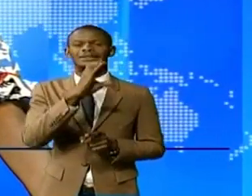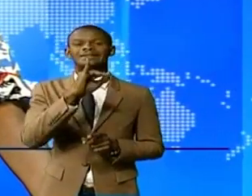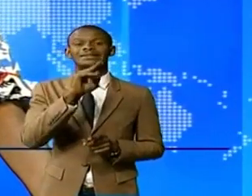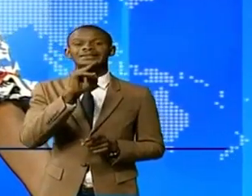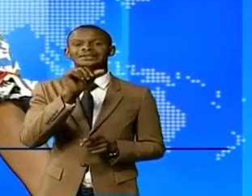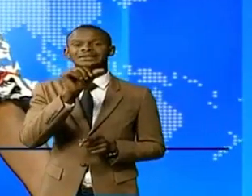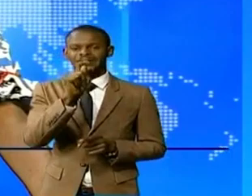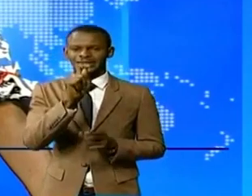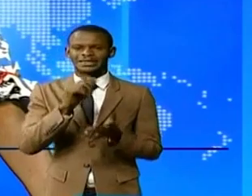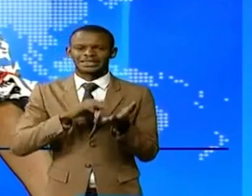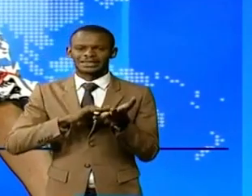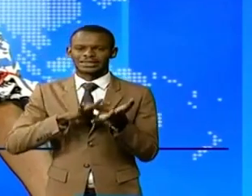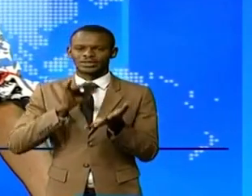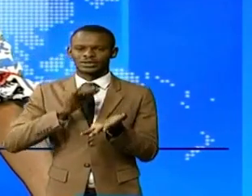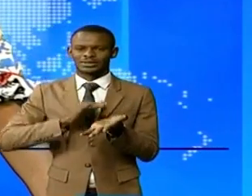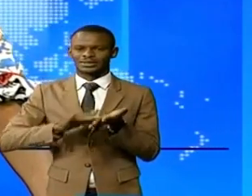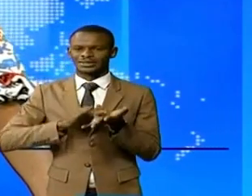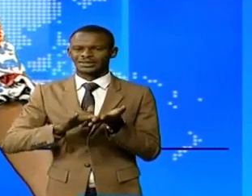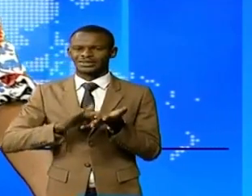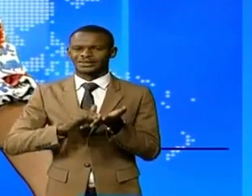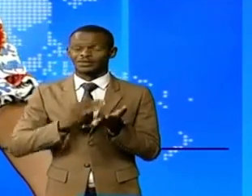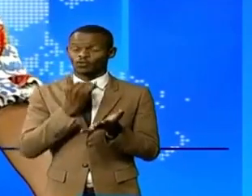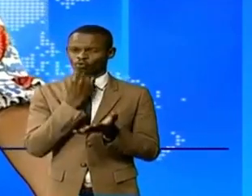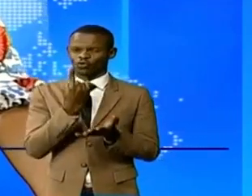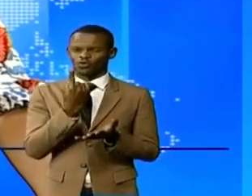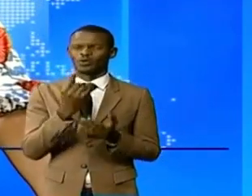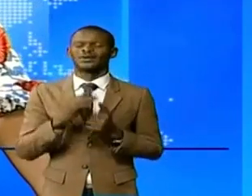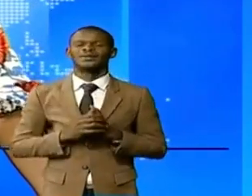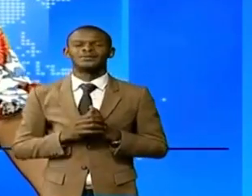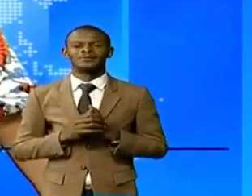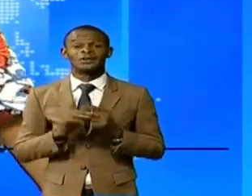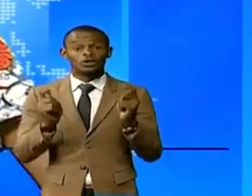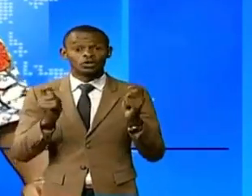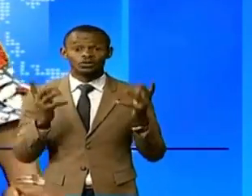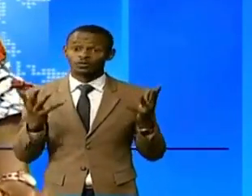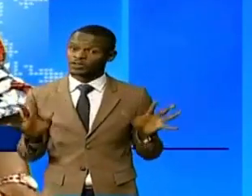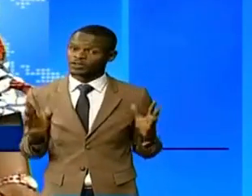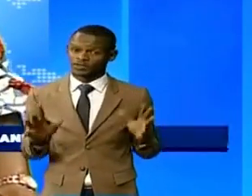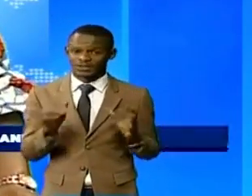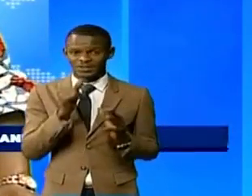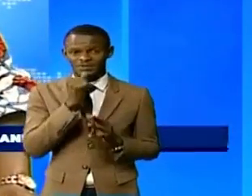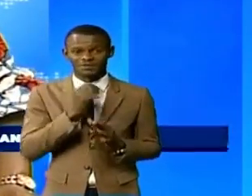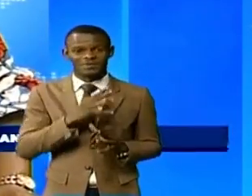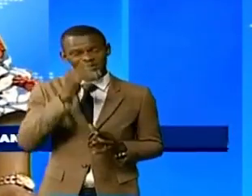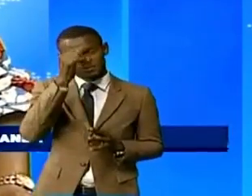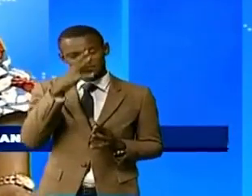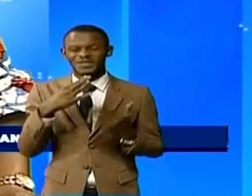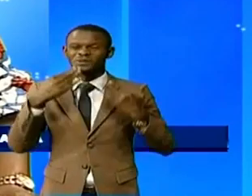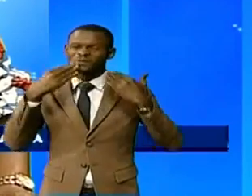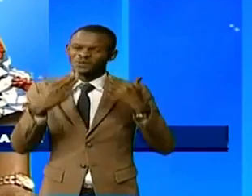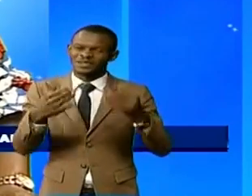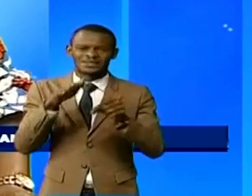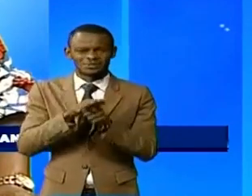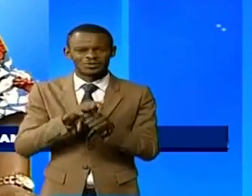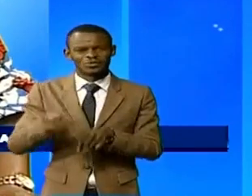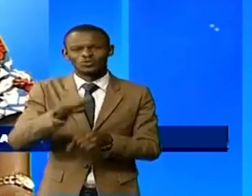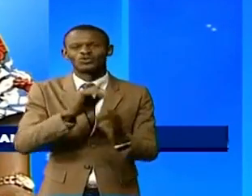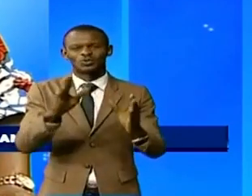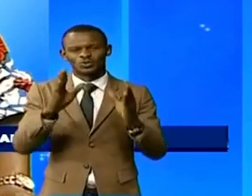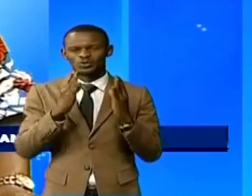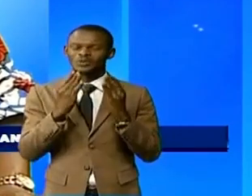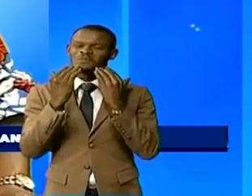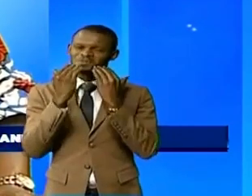l'avons dit tout à l'heure par inadvertance. C'est également la fin de ce journal, mesdames et messieurs. Merci de nous avoir suivis à travers le